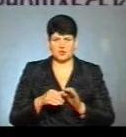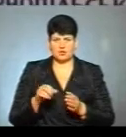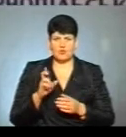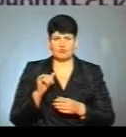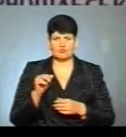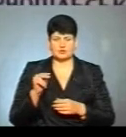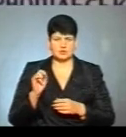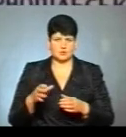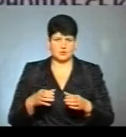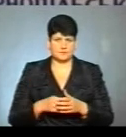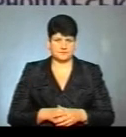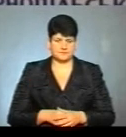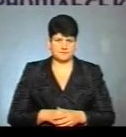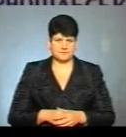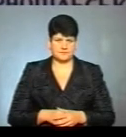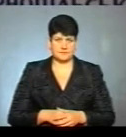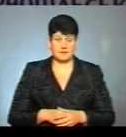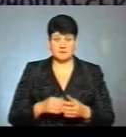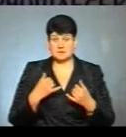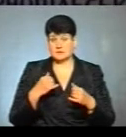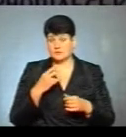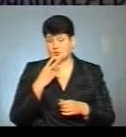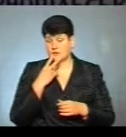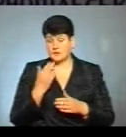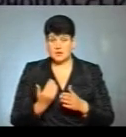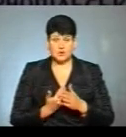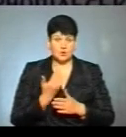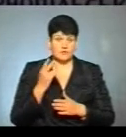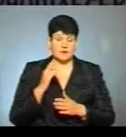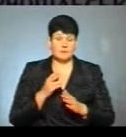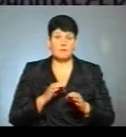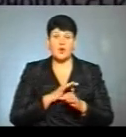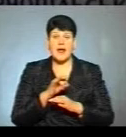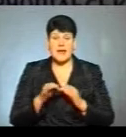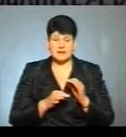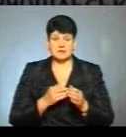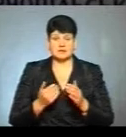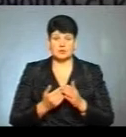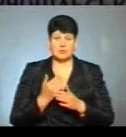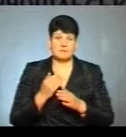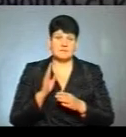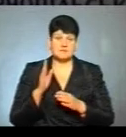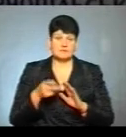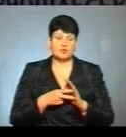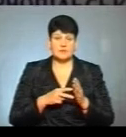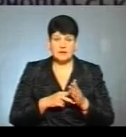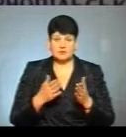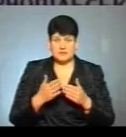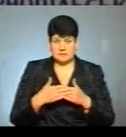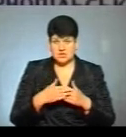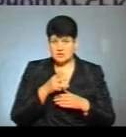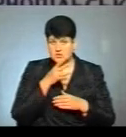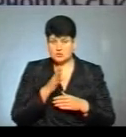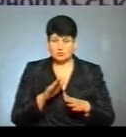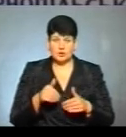Бучацької громади. З дивом ми побачили новий перспективний план формування, проєкт перспективного плану, який зараз найближчим часом